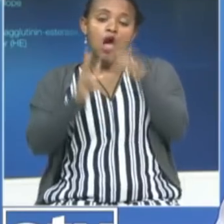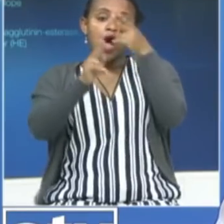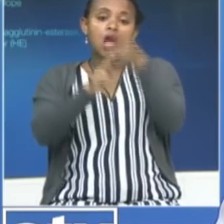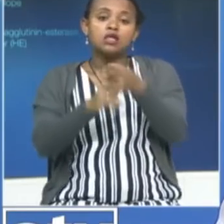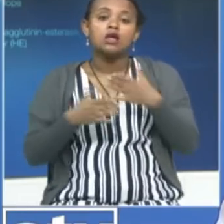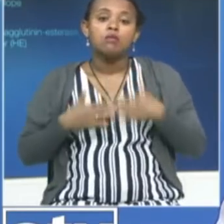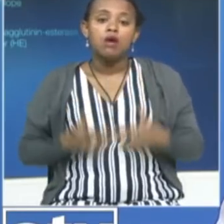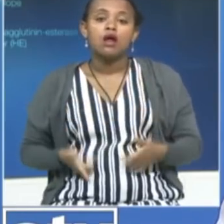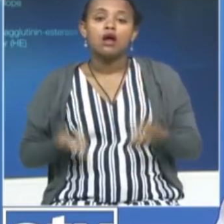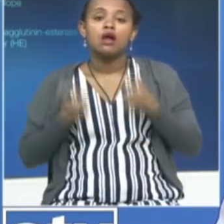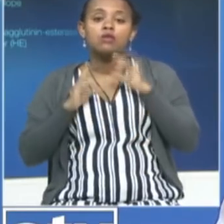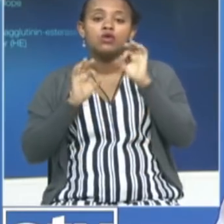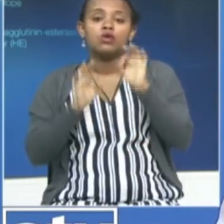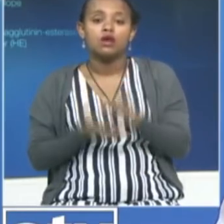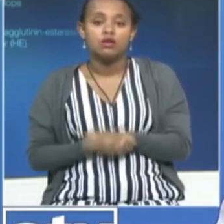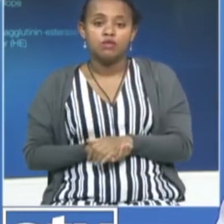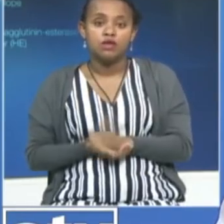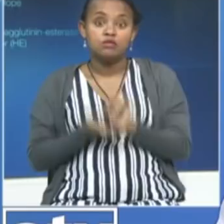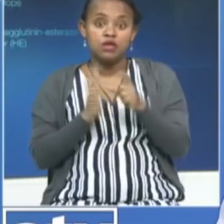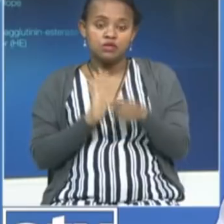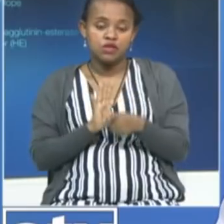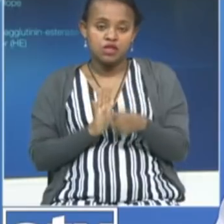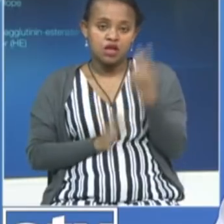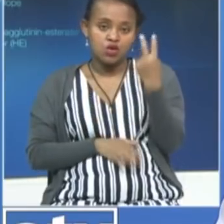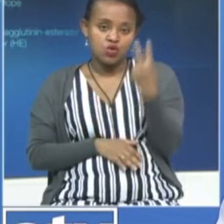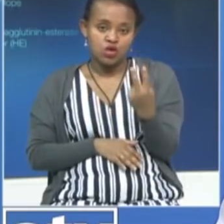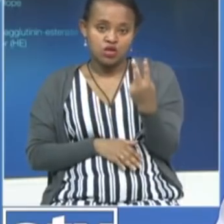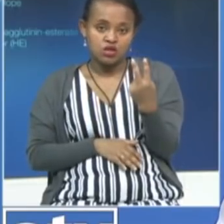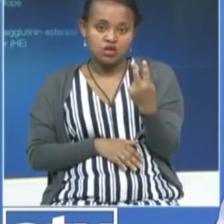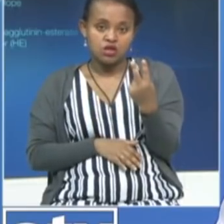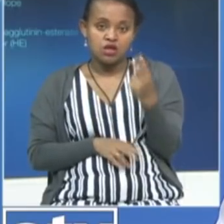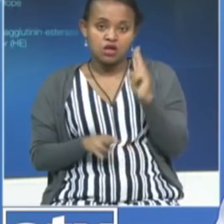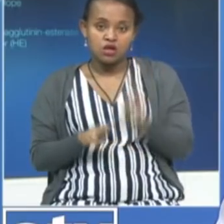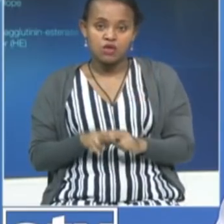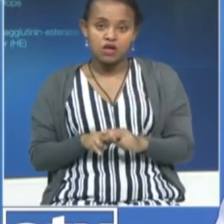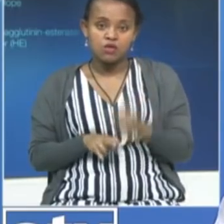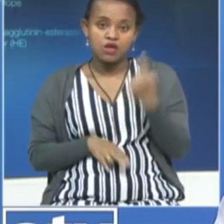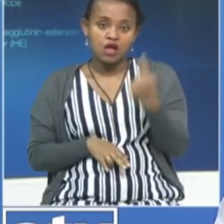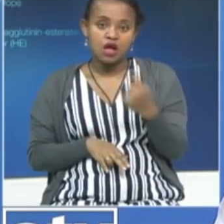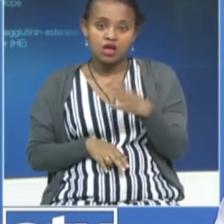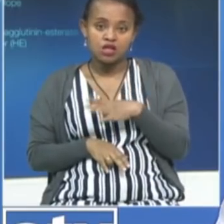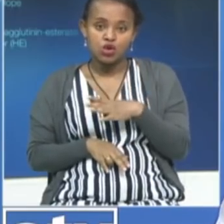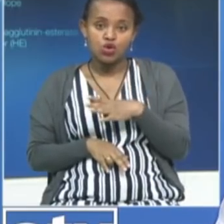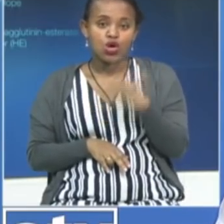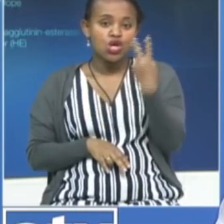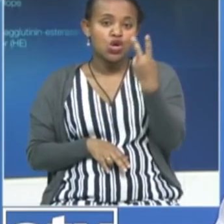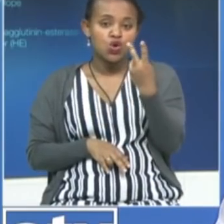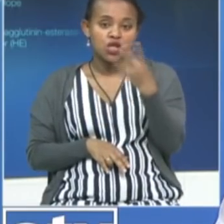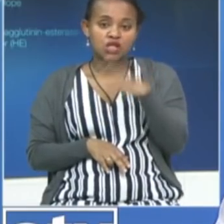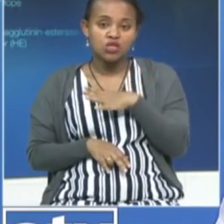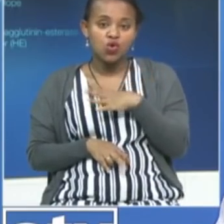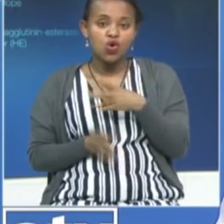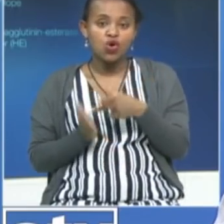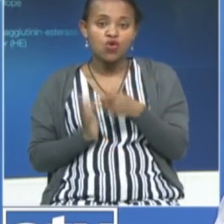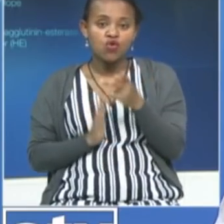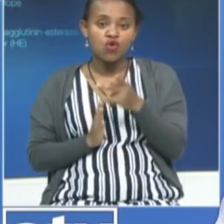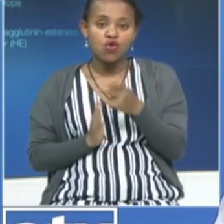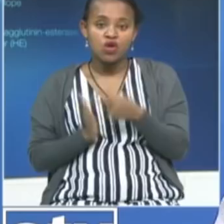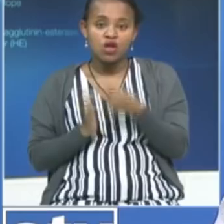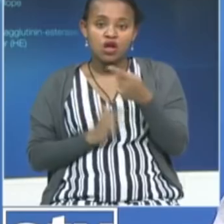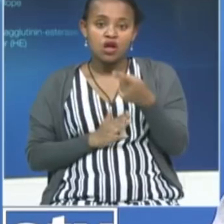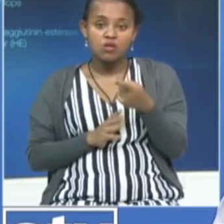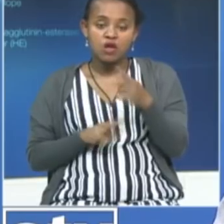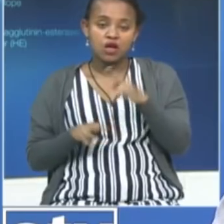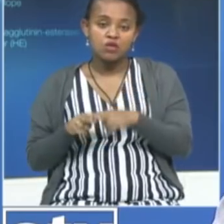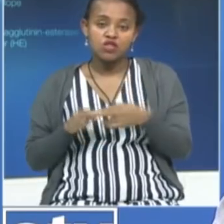መኖር የለበትም። ለምሳሌ ሁለት ለሁለት ከመቀመጥ አንድ ሰው ደብል ከፍሎም ወይም ያንን